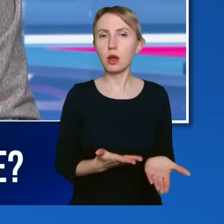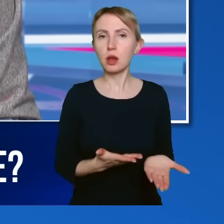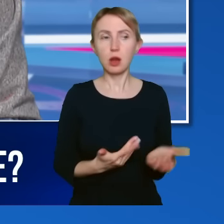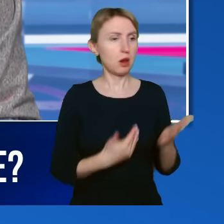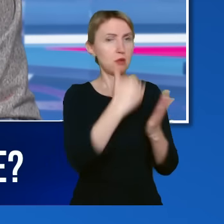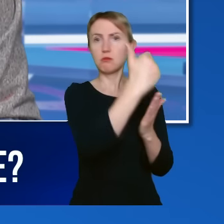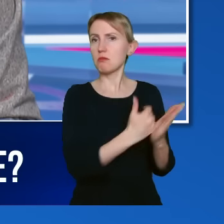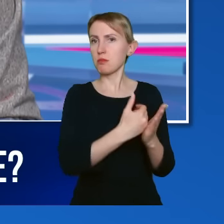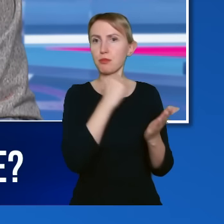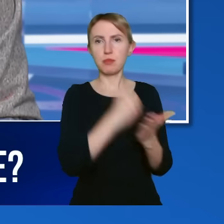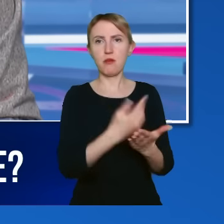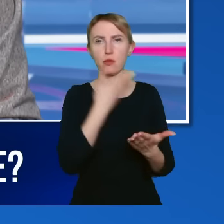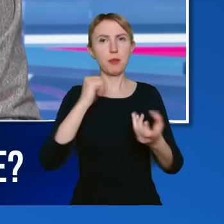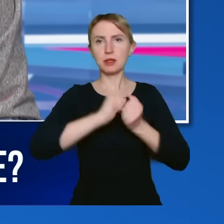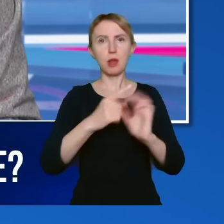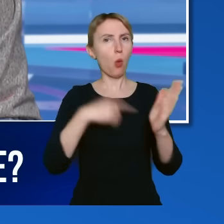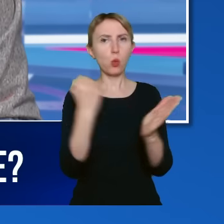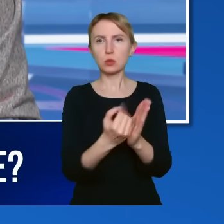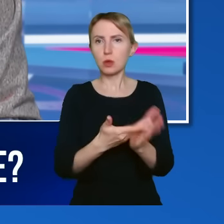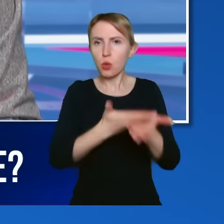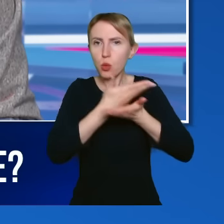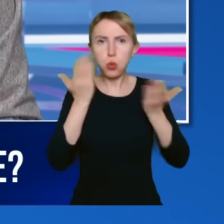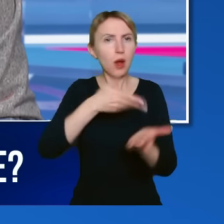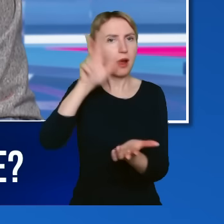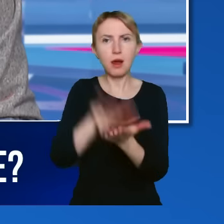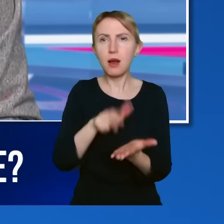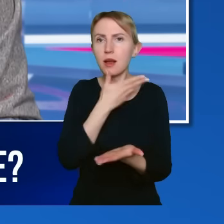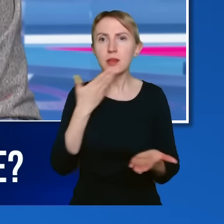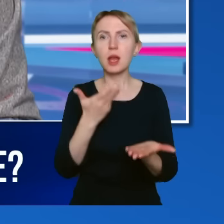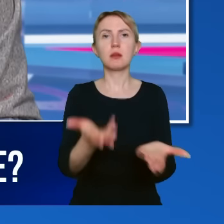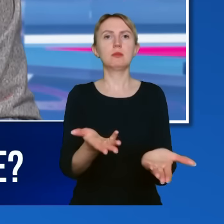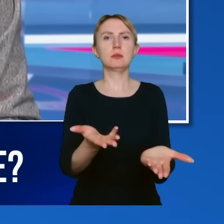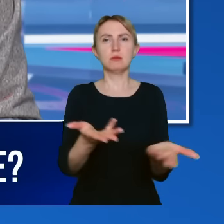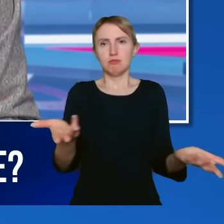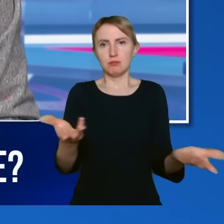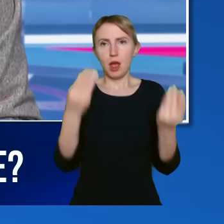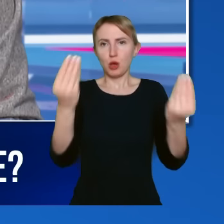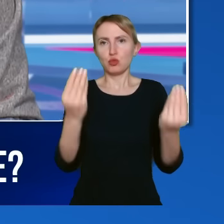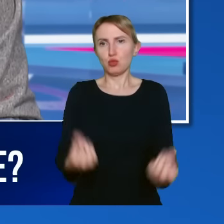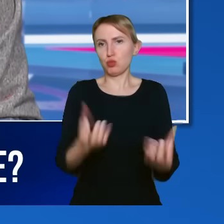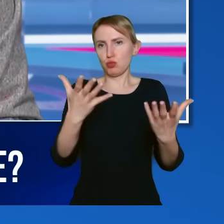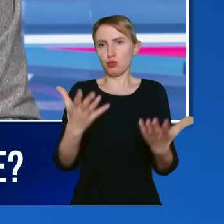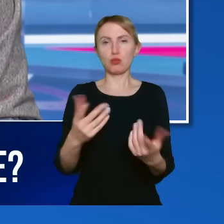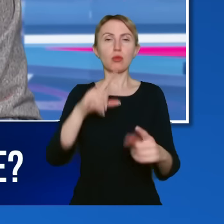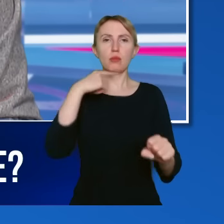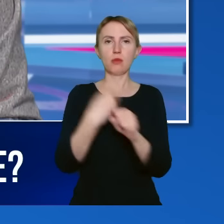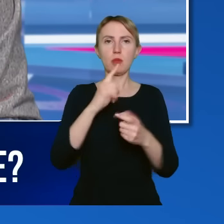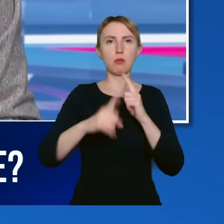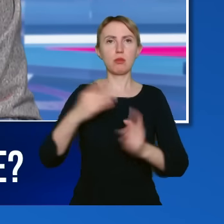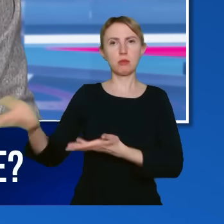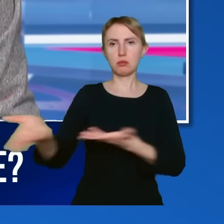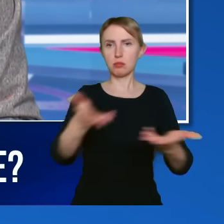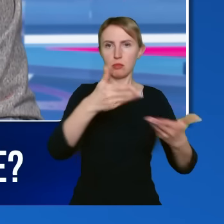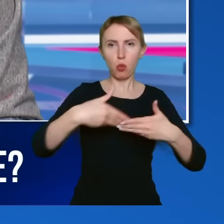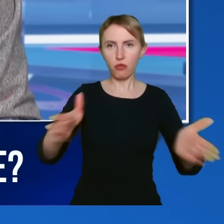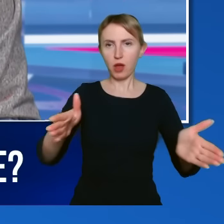się nie zmieniło, żadnej ustawy w tym zakresie nie uchwaliliście, a oto proszę bardzo cudownie pieniądze decyzją polityczną zostały odblokowane, co